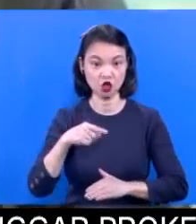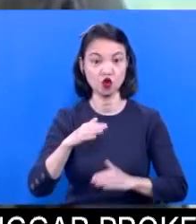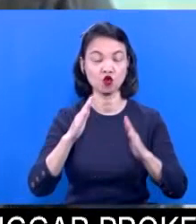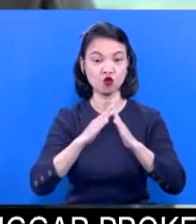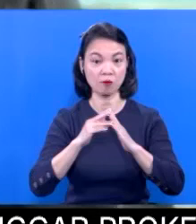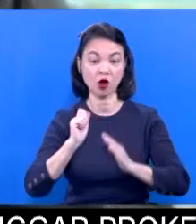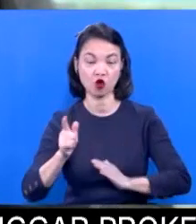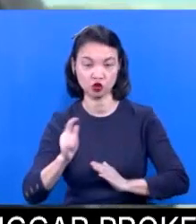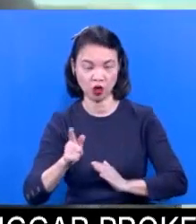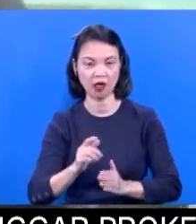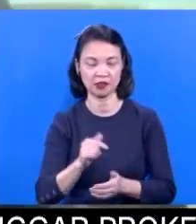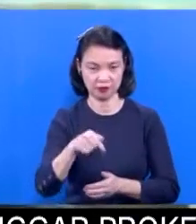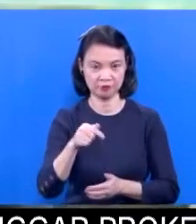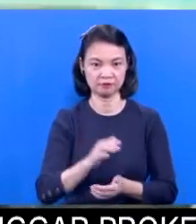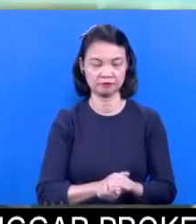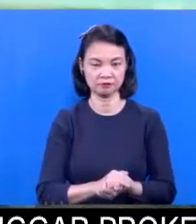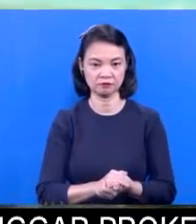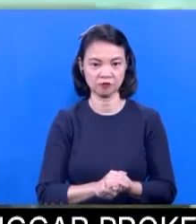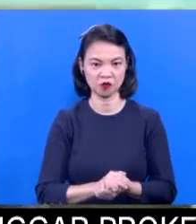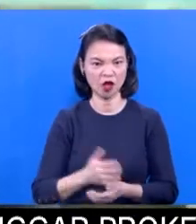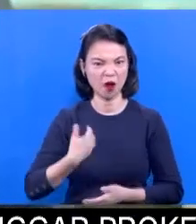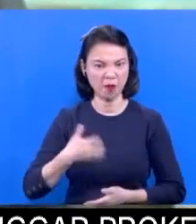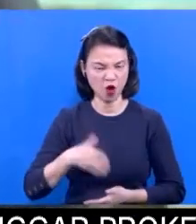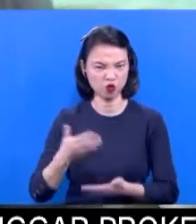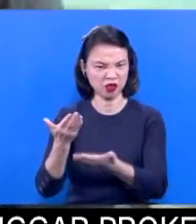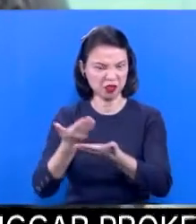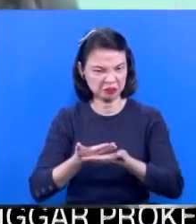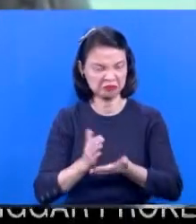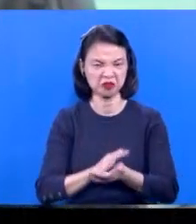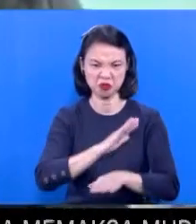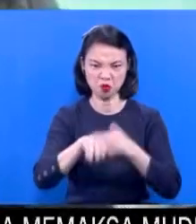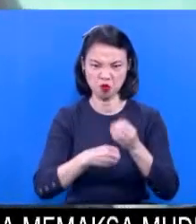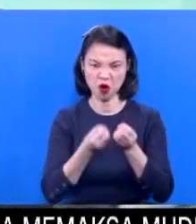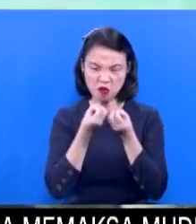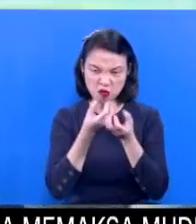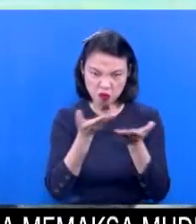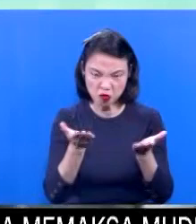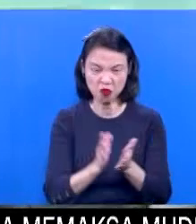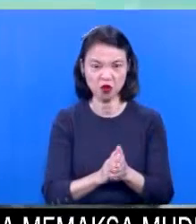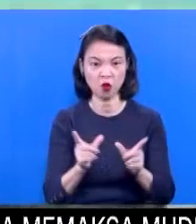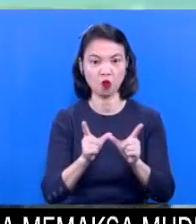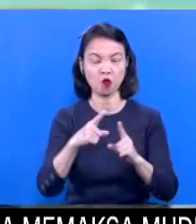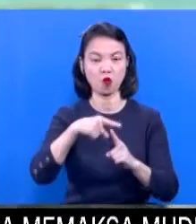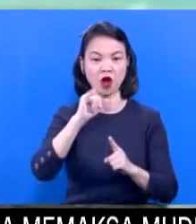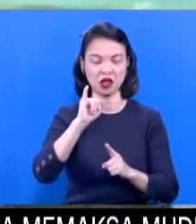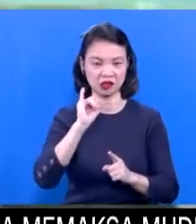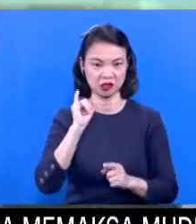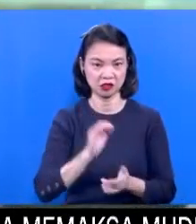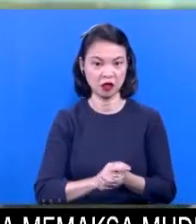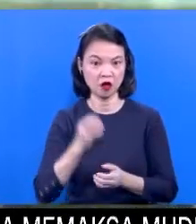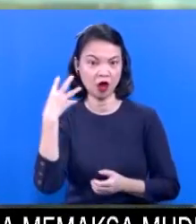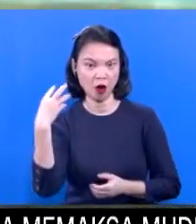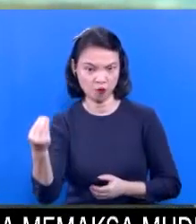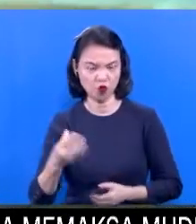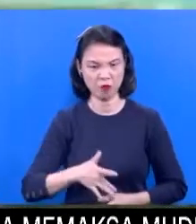tidak terima dengan pernyataan-pernyataan ibu Wati yang merasa kampungnya telah dicemarkan dan akhirnya